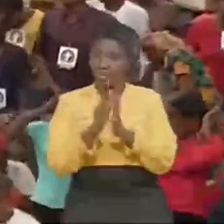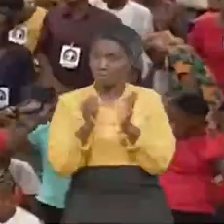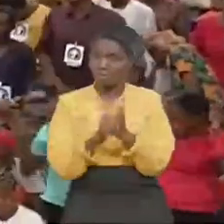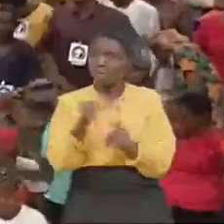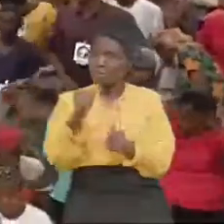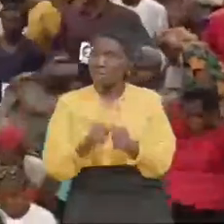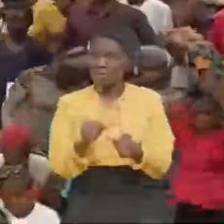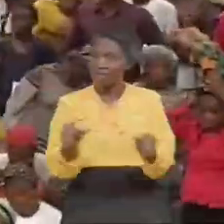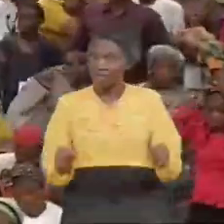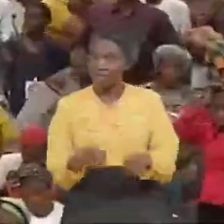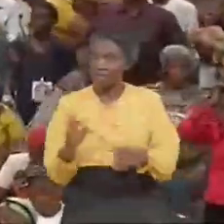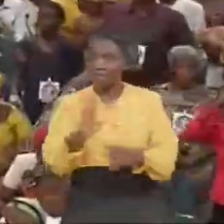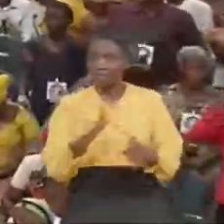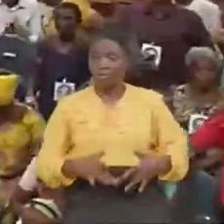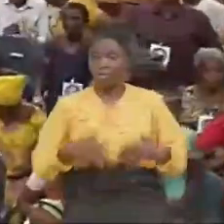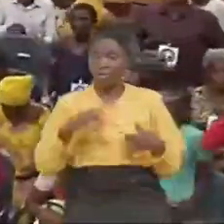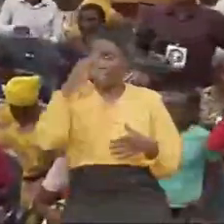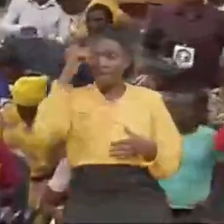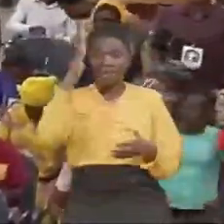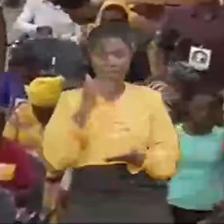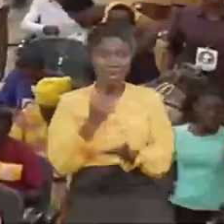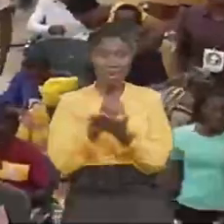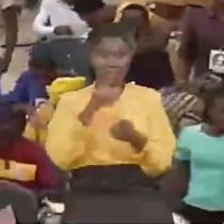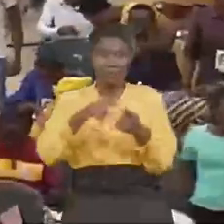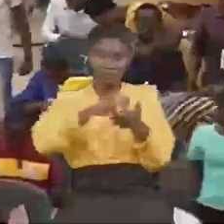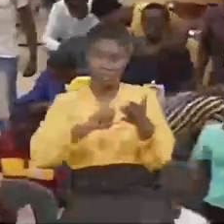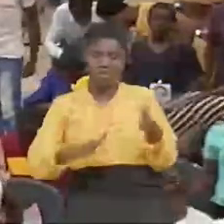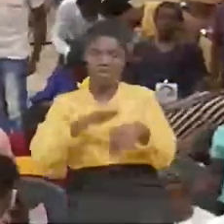qu'il ôte toute indignité de ta vie et il te rendra